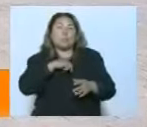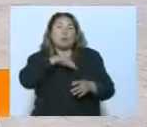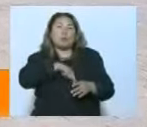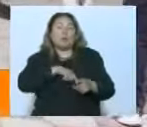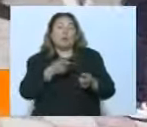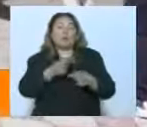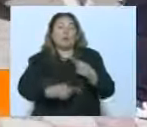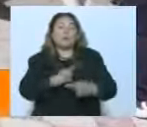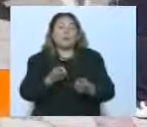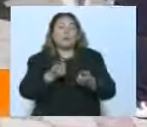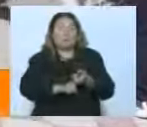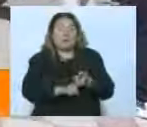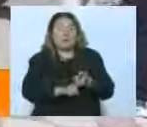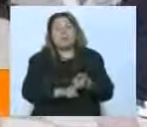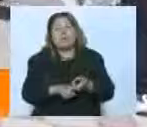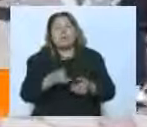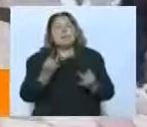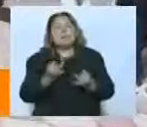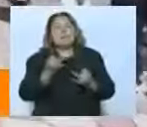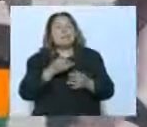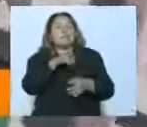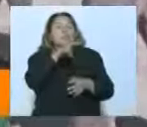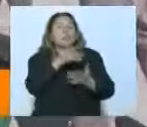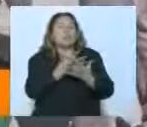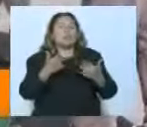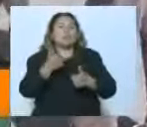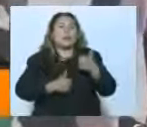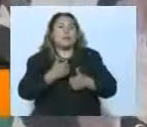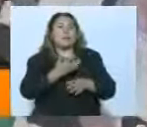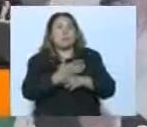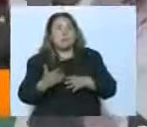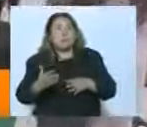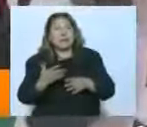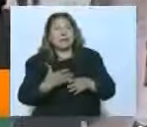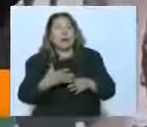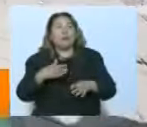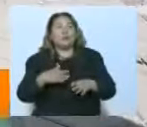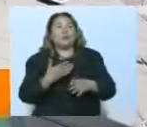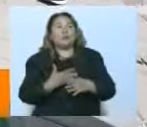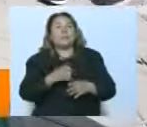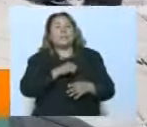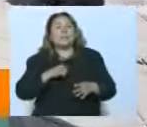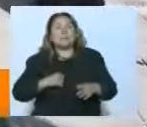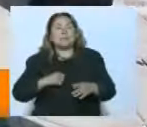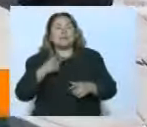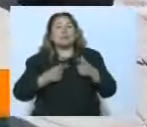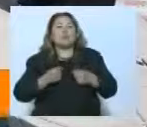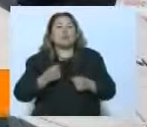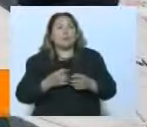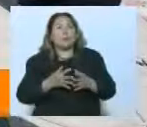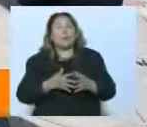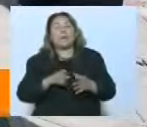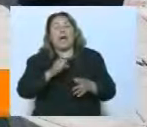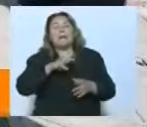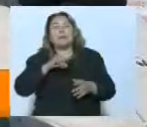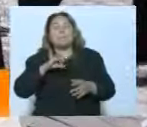байланысты. Көрменің ең қызықты сәті ешкілерді сауу жарысы болды. Бұл сайысқа 50 шақты түлік қатысты. Ең сүтті мүйізді болып,